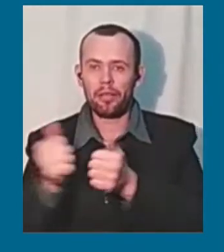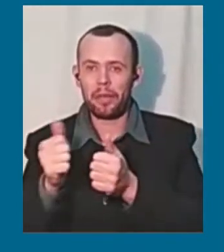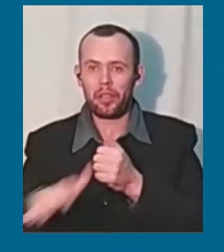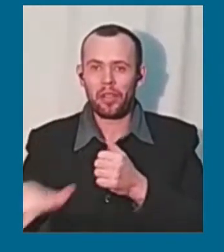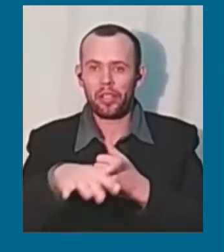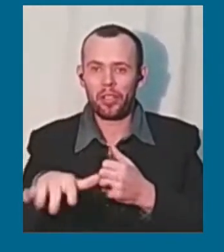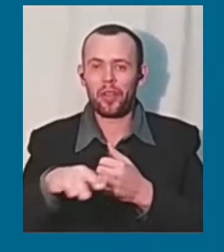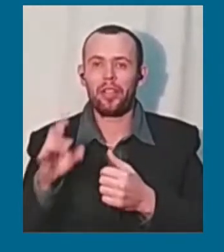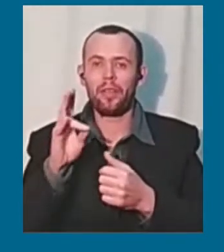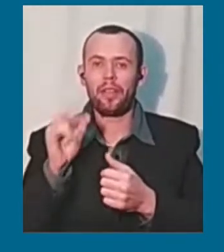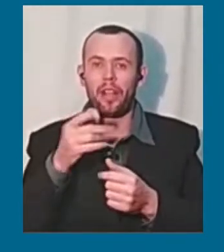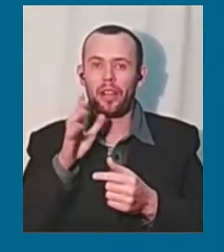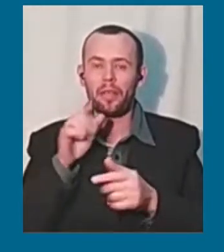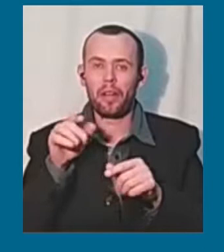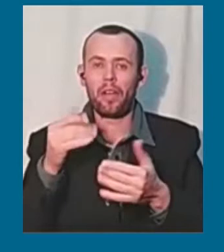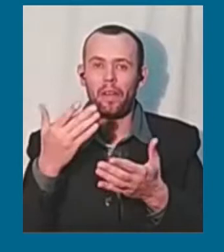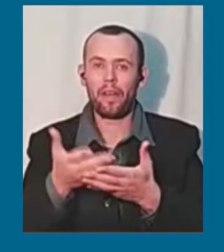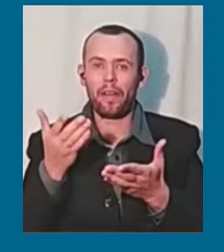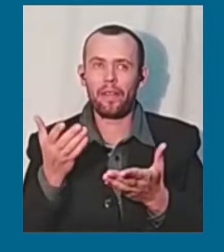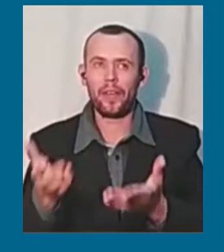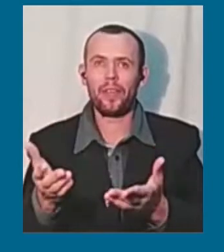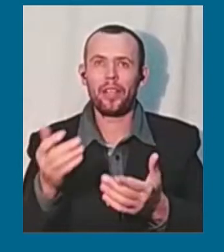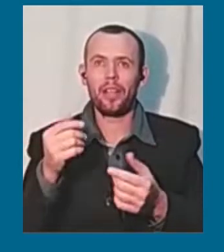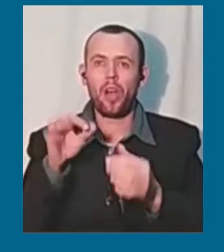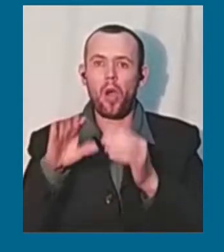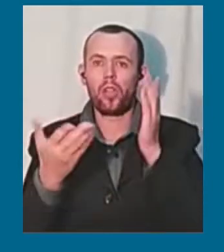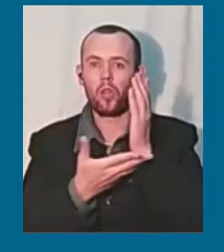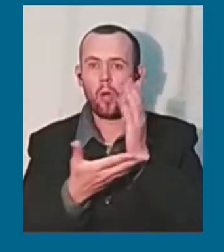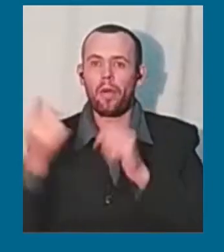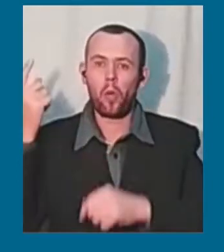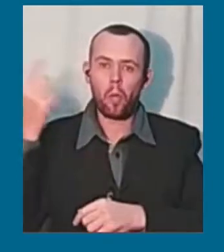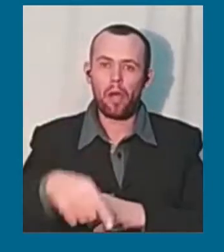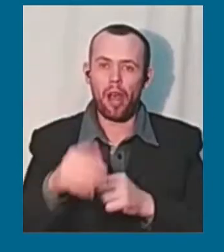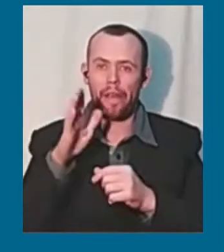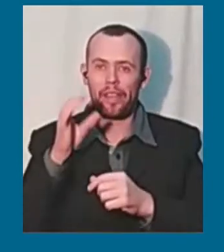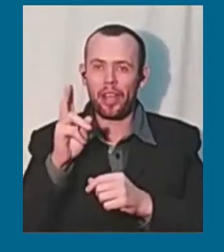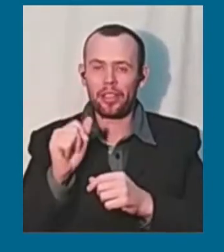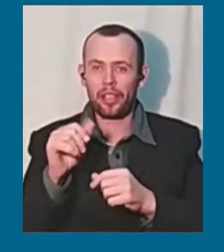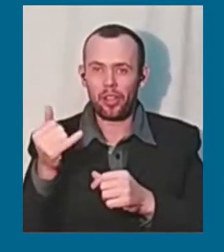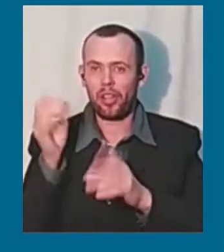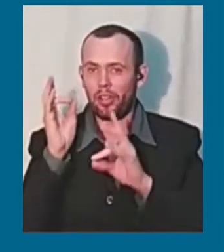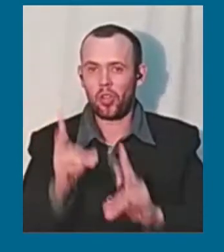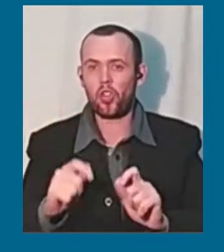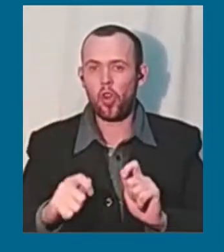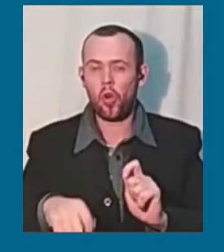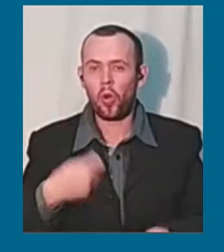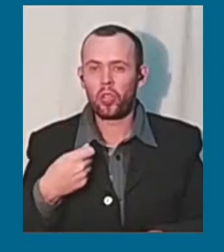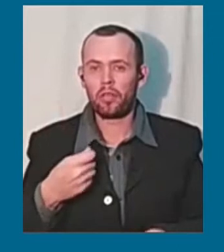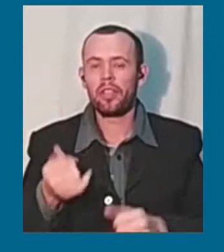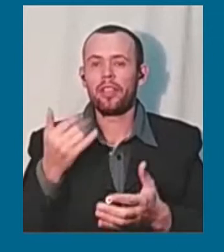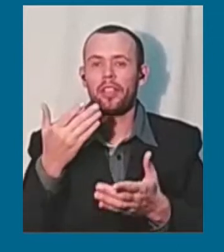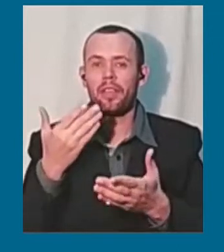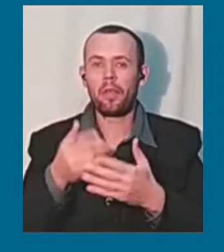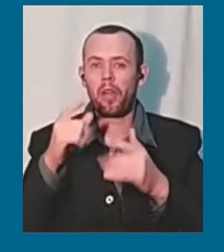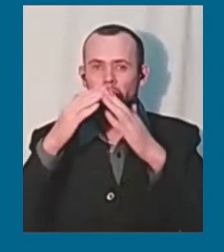и вот от тополя отпала ветка и нанесла такой ущерб. То есть погнута крыша, выбито